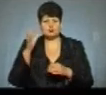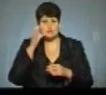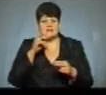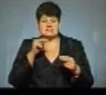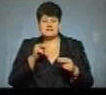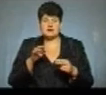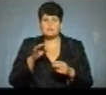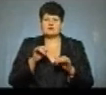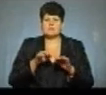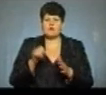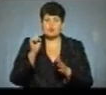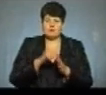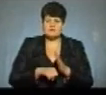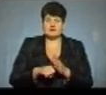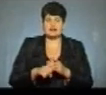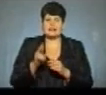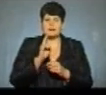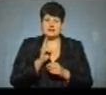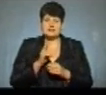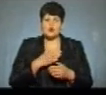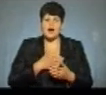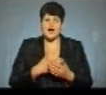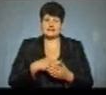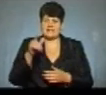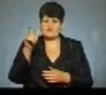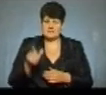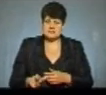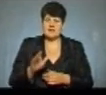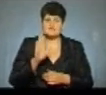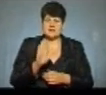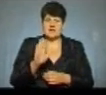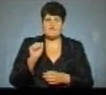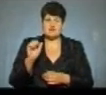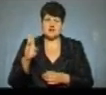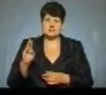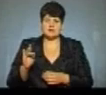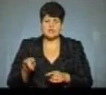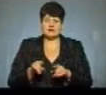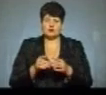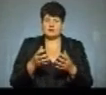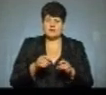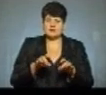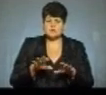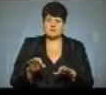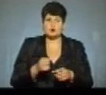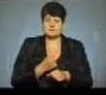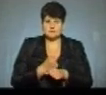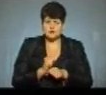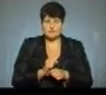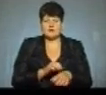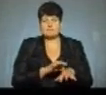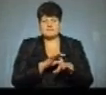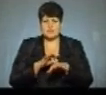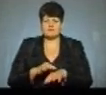справі про вбивство кременецького активіста Віталія Ващенка. Також суддівська колегія прийняла рішення про примусовий привід на наступне